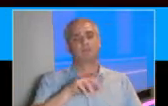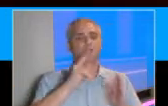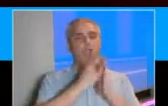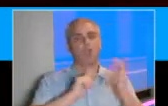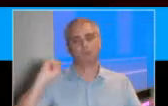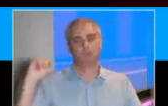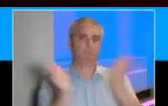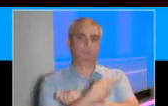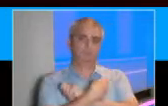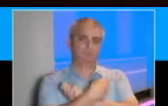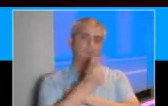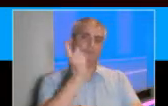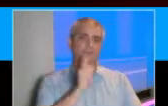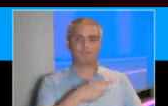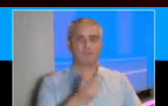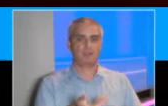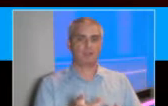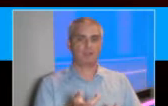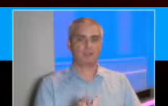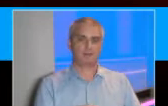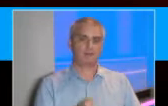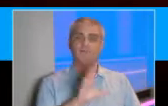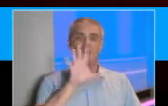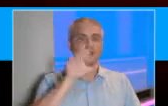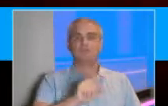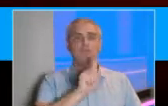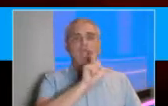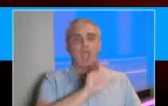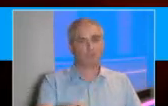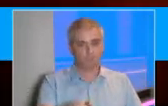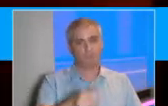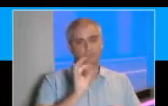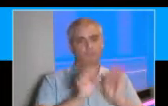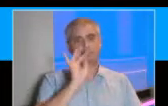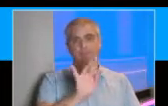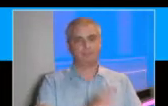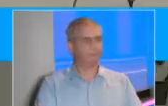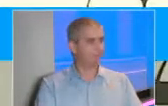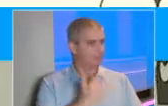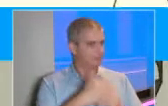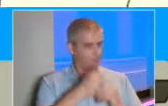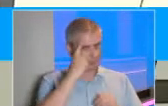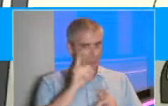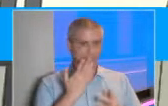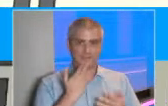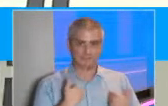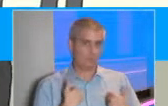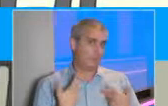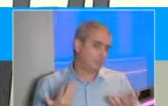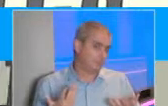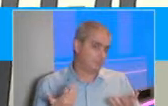החוקה וגם את העלאת האשמים באסון בביירות לדין. לסיום, אתה יודע איך אנחנו הישראלים